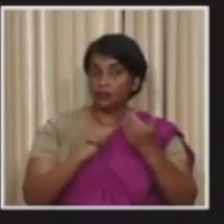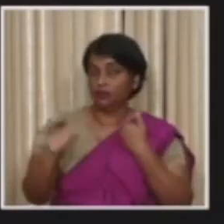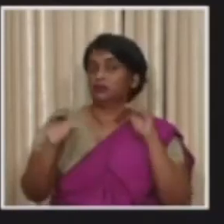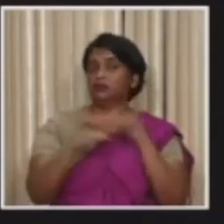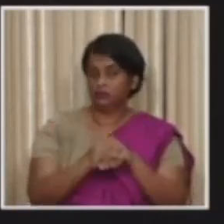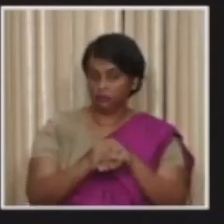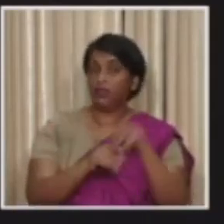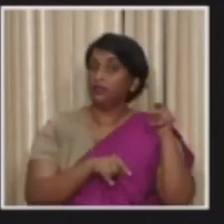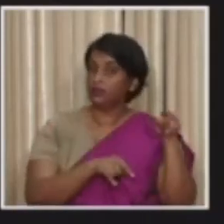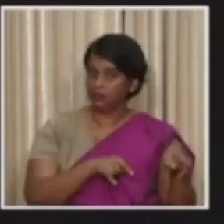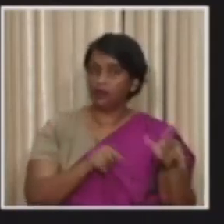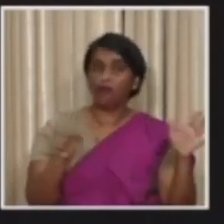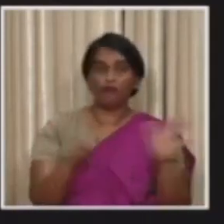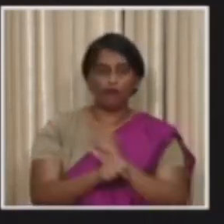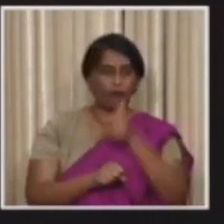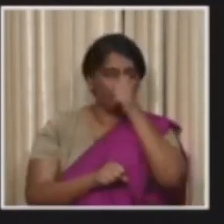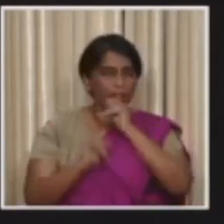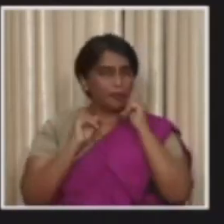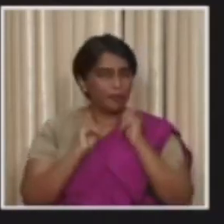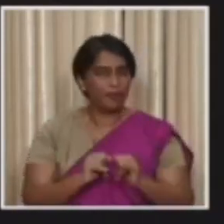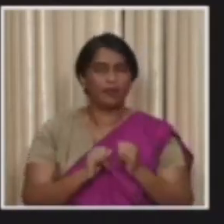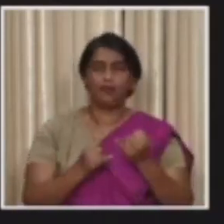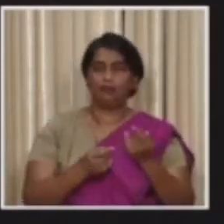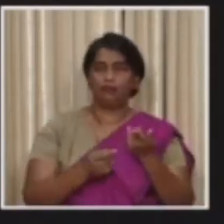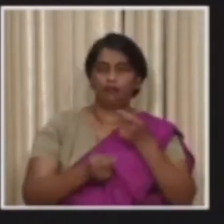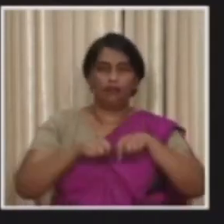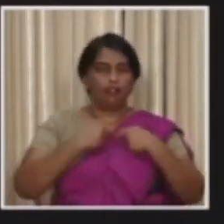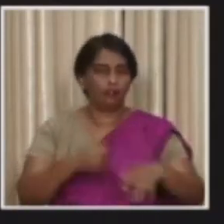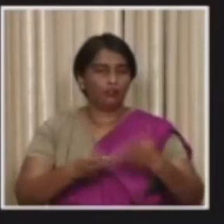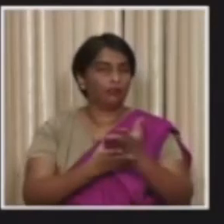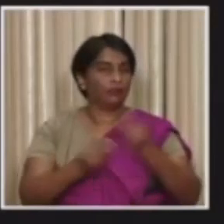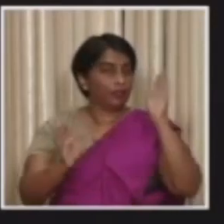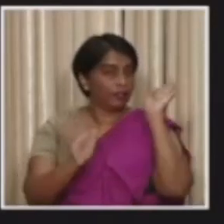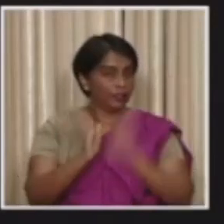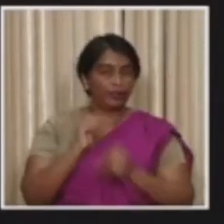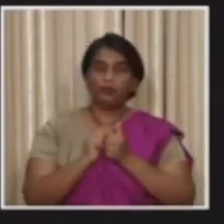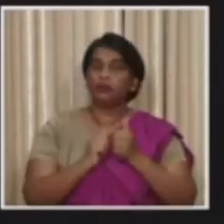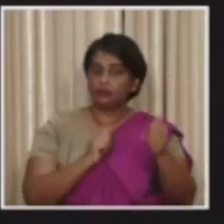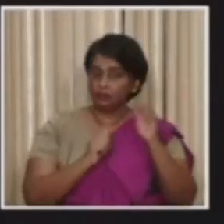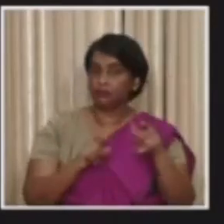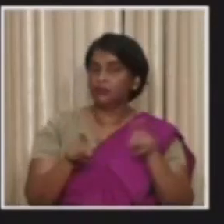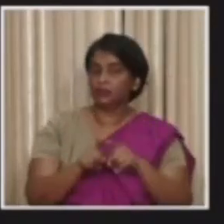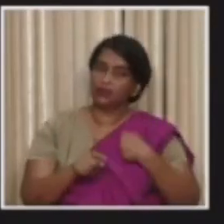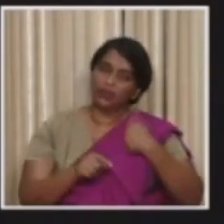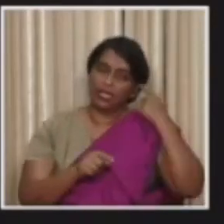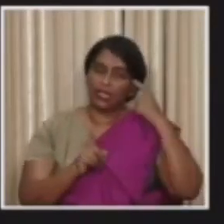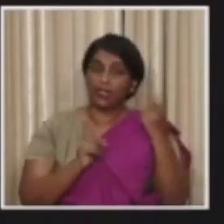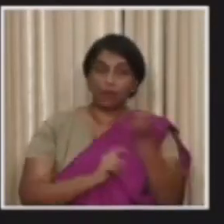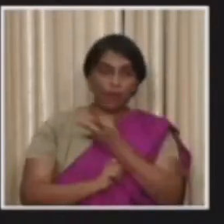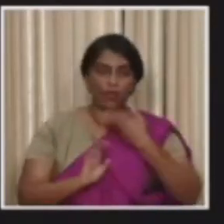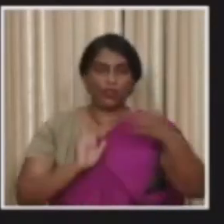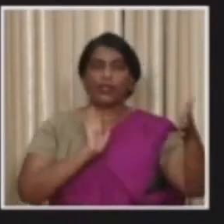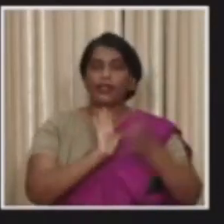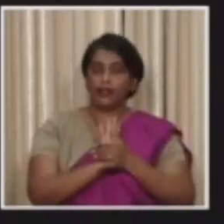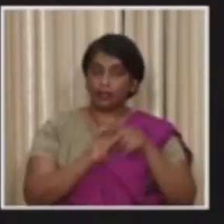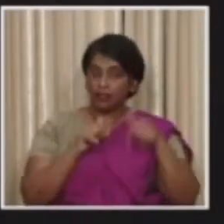වෙලා මේ සම්පූර්ණ වංචාව හා දූෂණය ඉවත් කර දැමීම සඳහා කටයුතු කිරීම සඳහා මම හිතනවා දෙපාර්ශ්වයම එකතු වෙලා